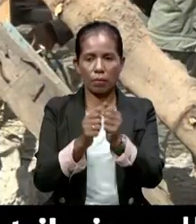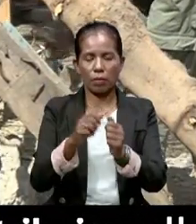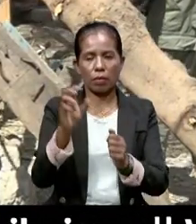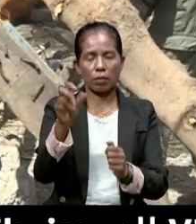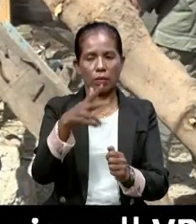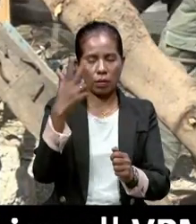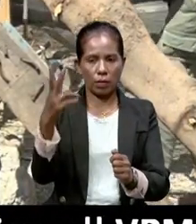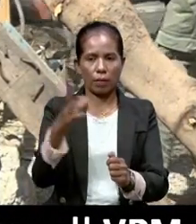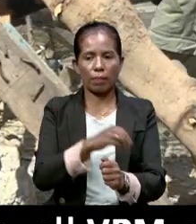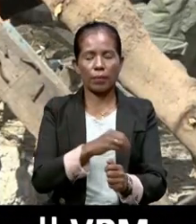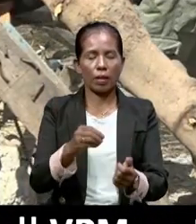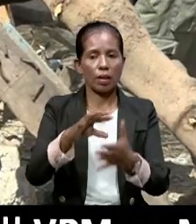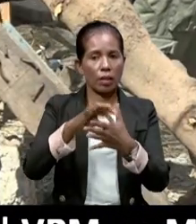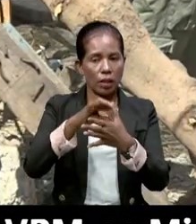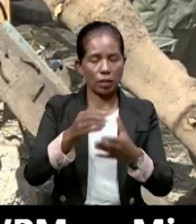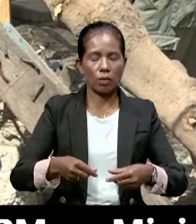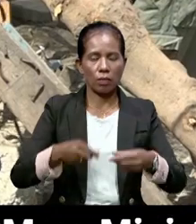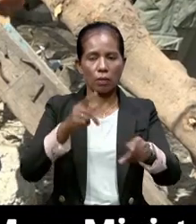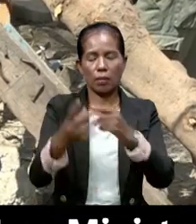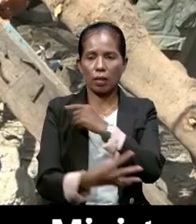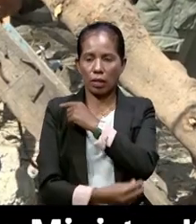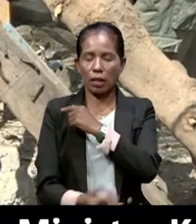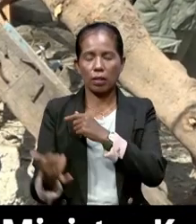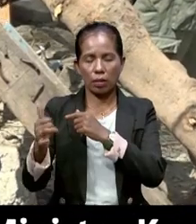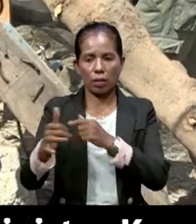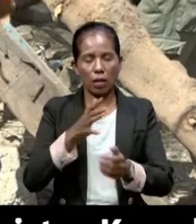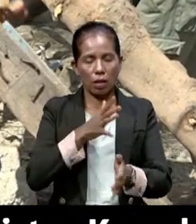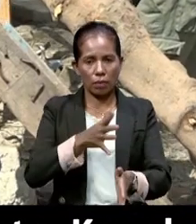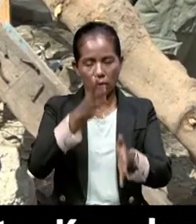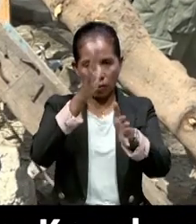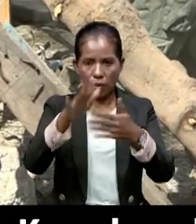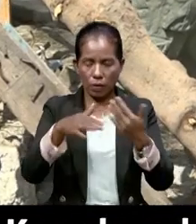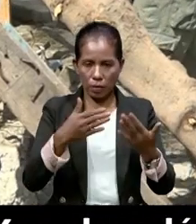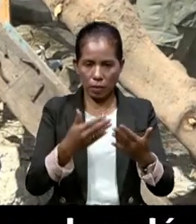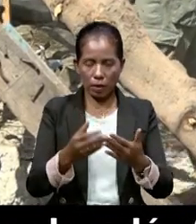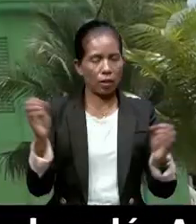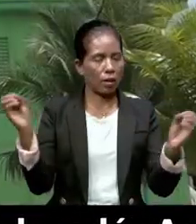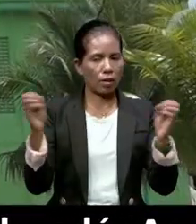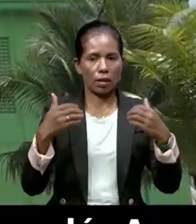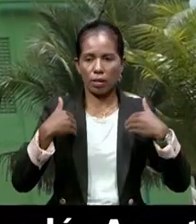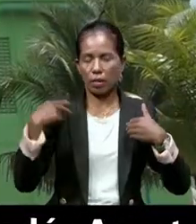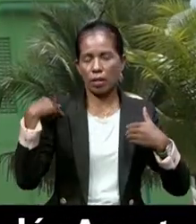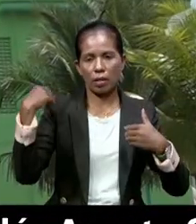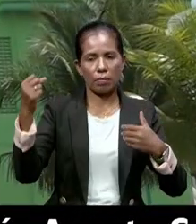Nan sirane se ofrece ba uankia no mosferik no katua sira, nebe layak bit